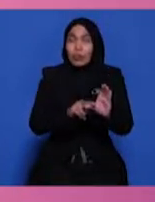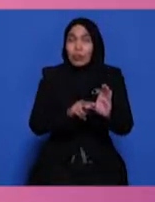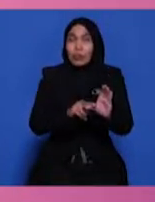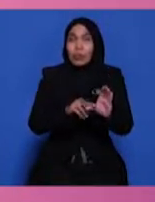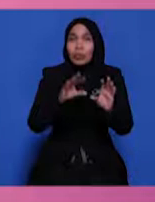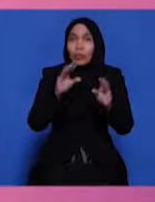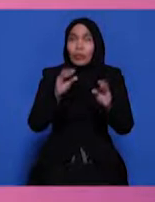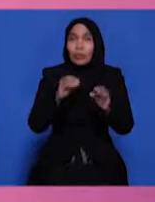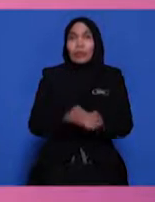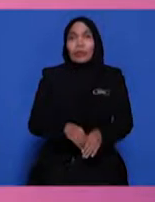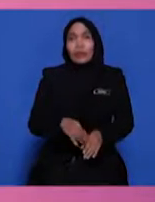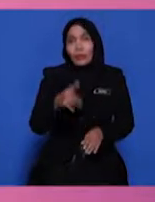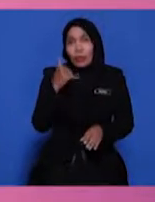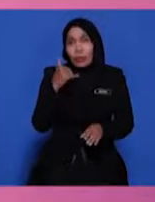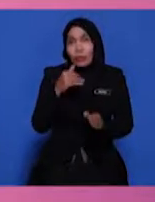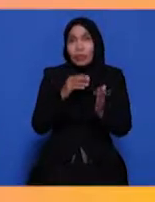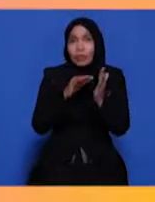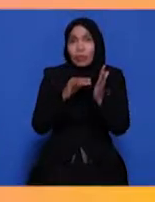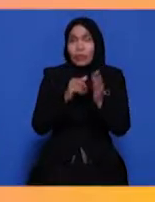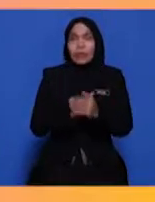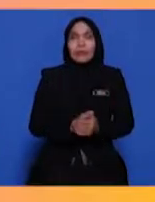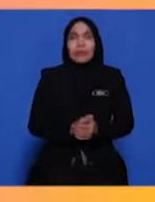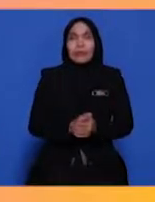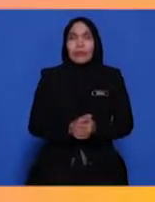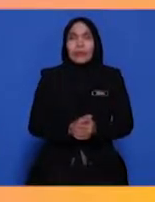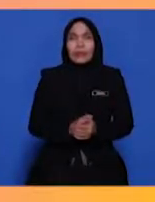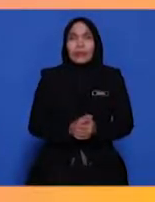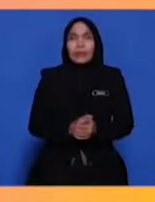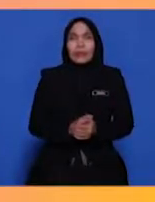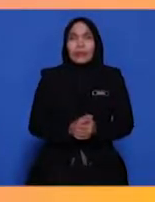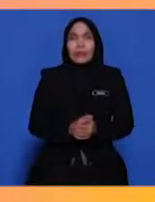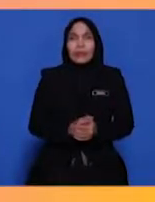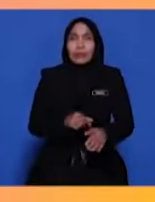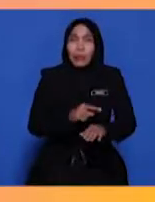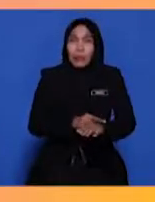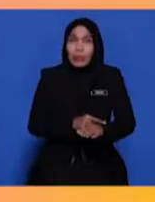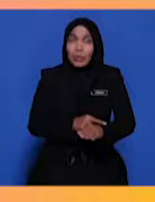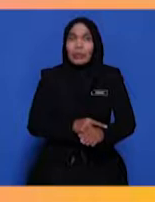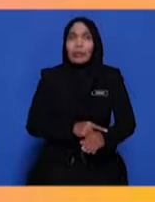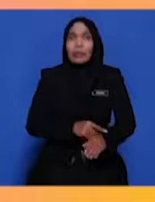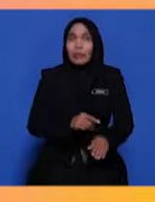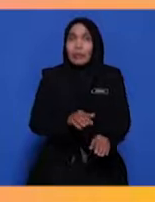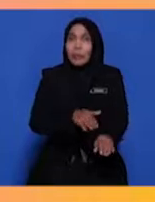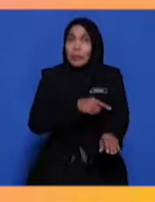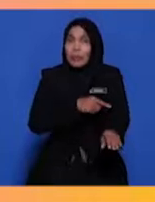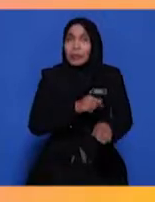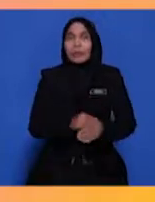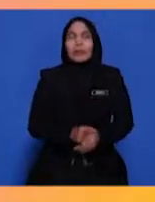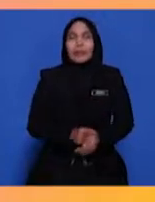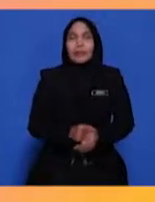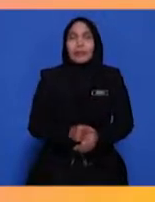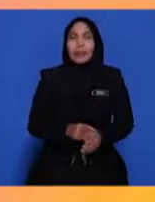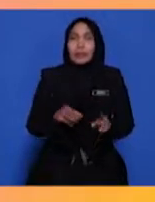telefon bimbit dan sebagainya. Untuk jangka panjang pula adalah matlamat kewangan yang hendak